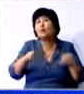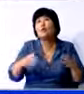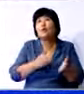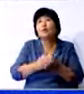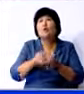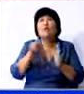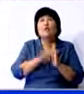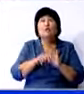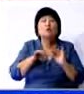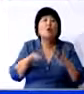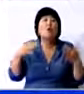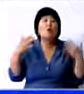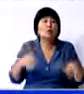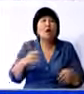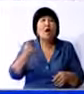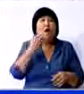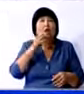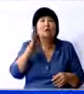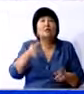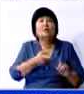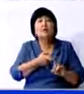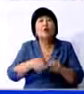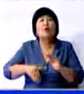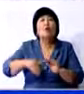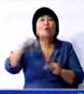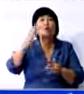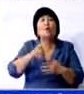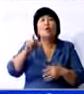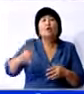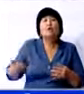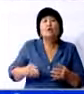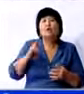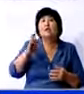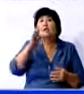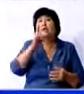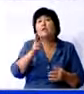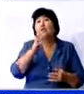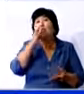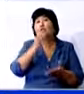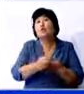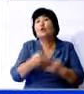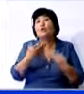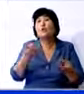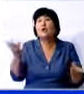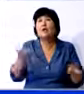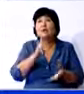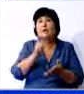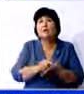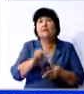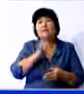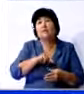жүйелер тексеруден өткізілген. Ал жылудың пәтерге дейін көтерілуіне тұрғындар мен пәтер иелері кооперативтері жауап беруі тиіс деді құзырлы мекеме